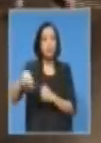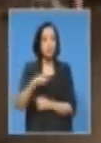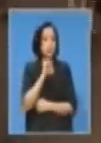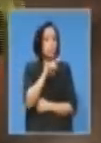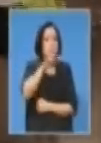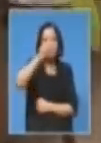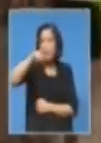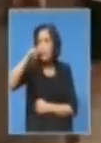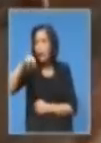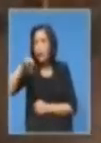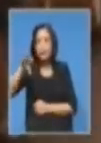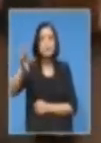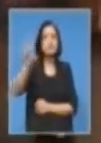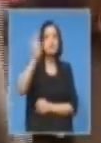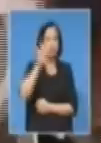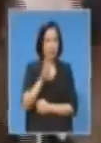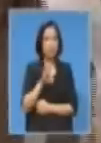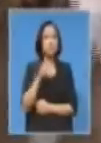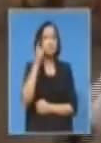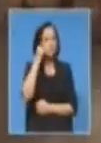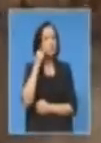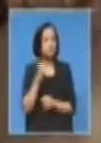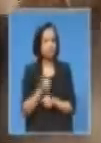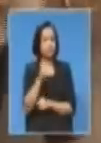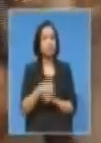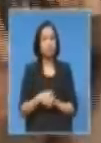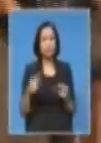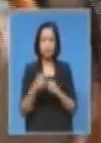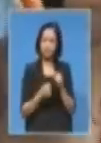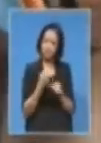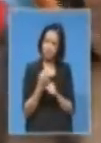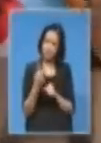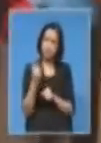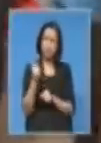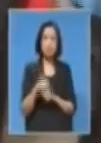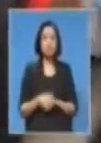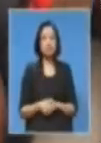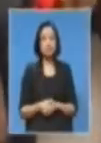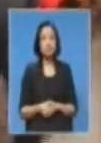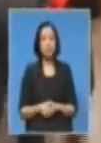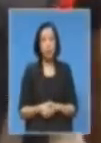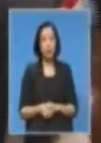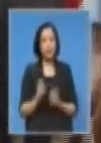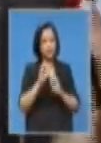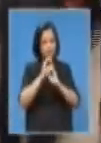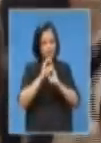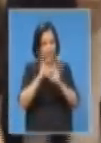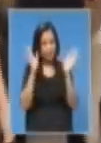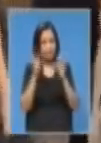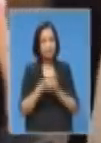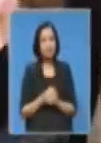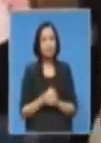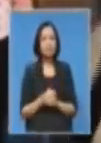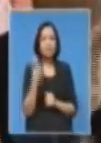องนี้เพื่อจะหาคนเดินรถคาดว่าภายใน 1-2 เดือน ให้รู้ภายในปี2ปีอันนี้ก็ดีครับเกิดความแน่นอนสำหรับคนที่จะ